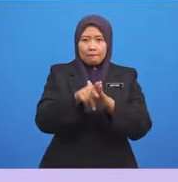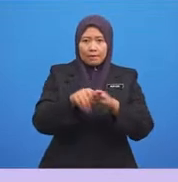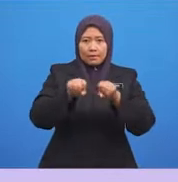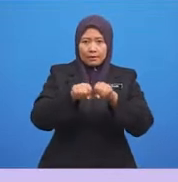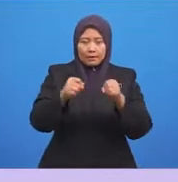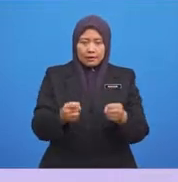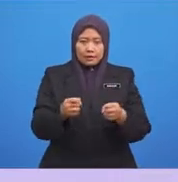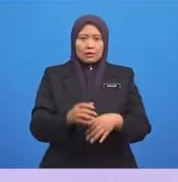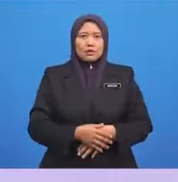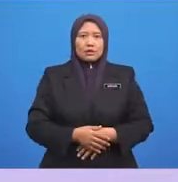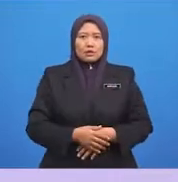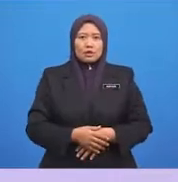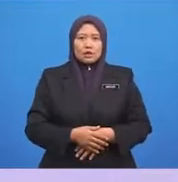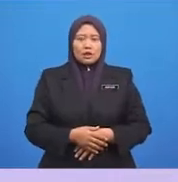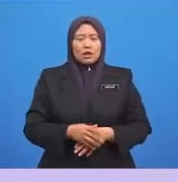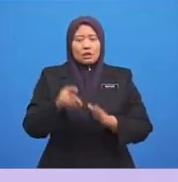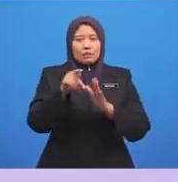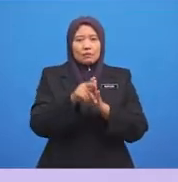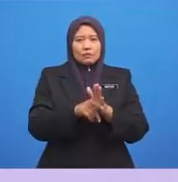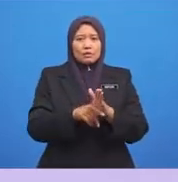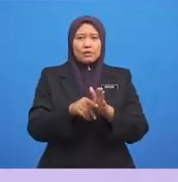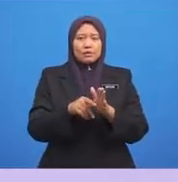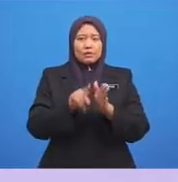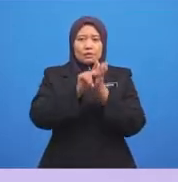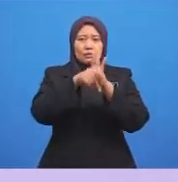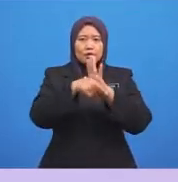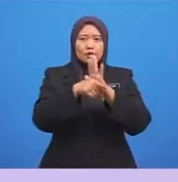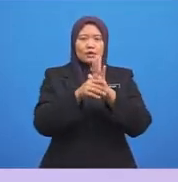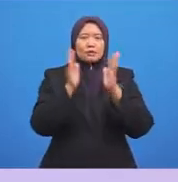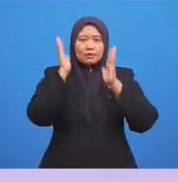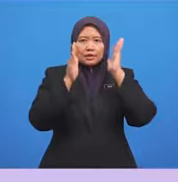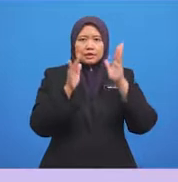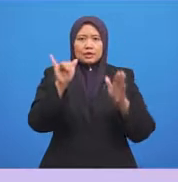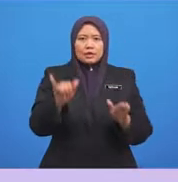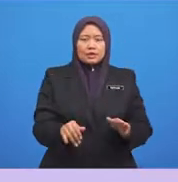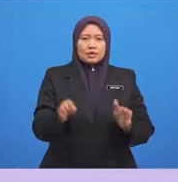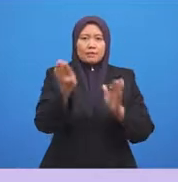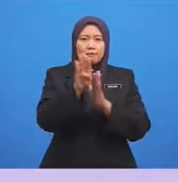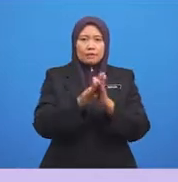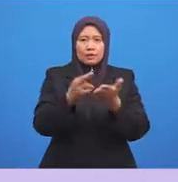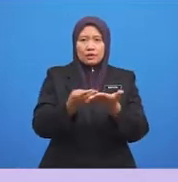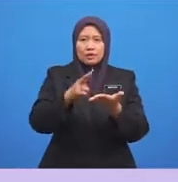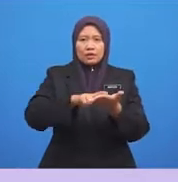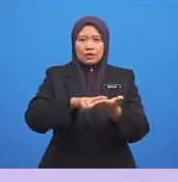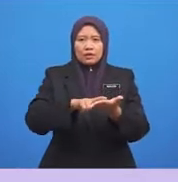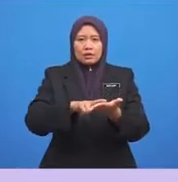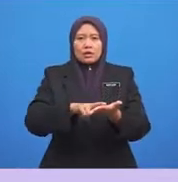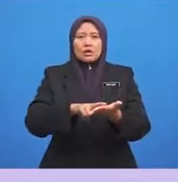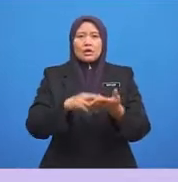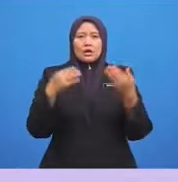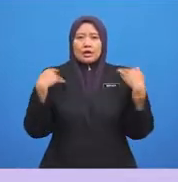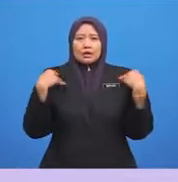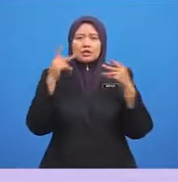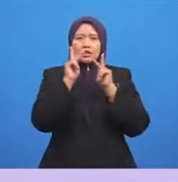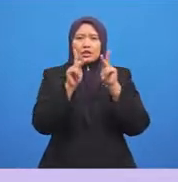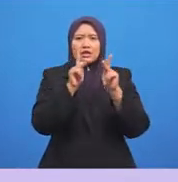Pepatah ialah peribahasa yang berangkap dan terdapat kata yang berulang